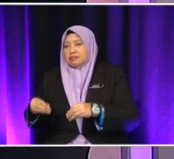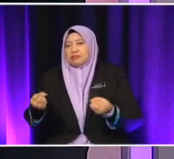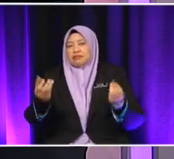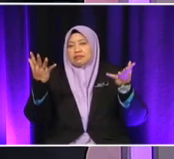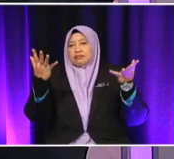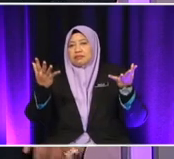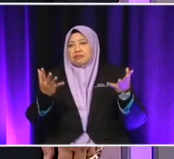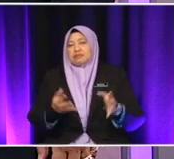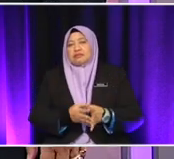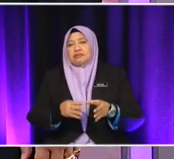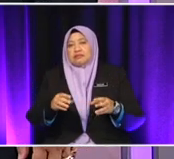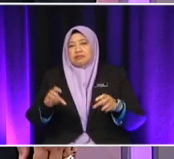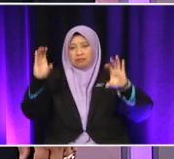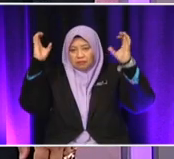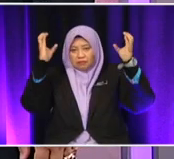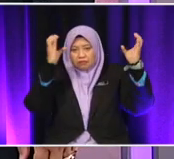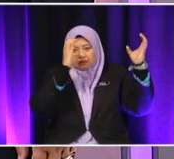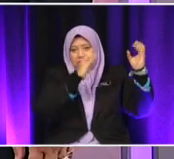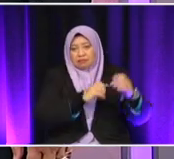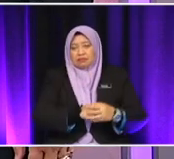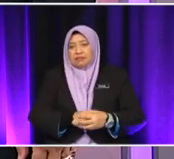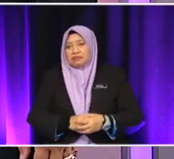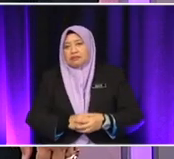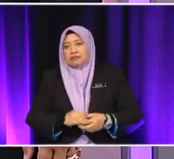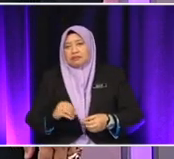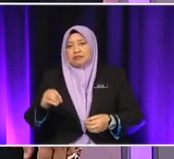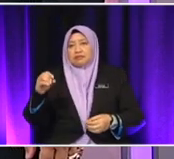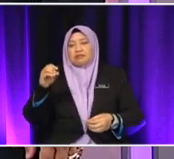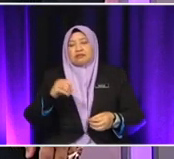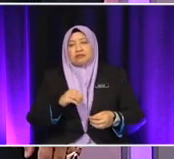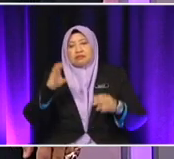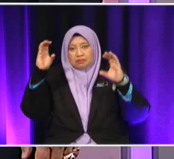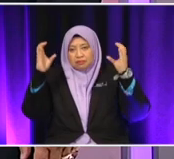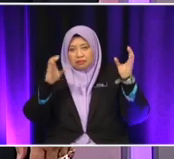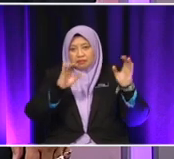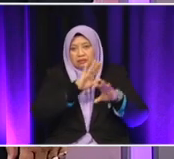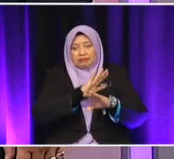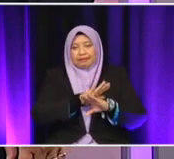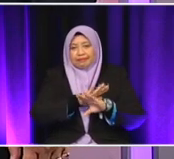dipengaruhi oleh cuaca Oke cuaca yang tidak penentu menyebabkan